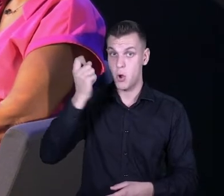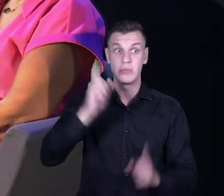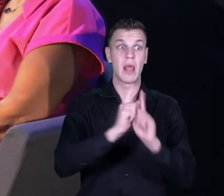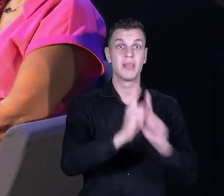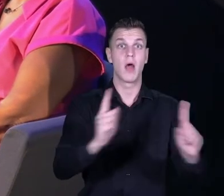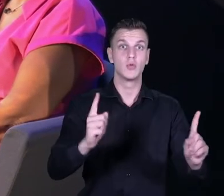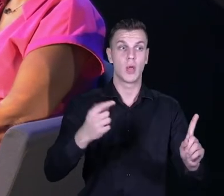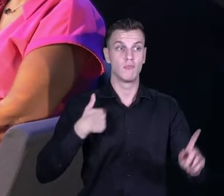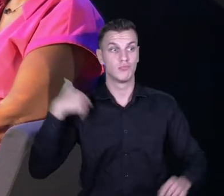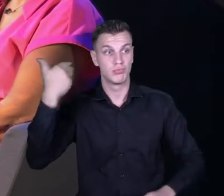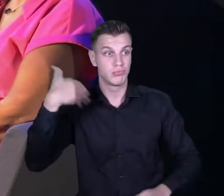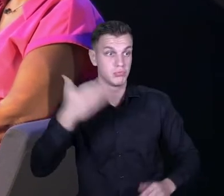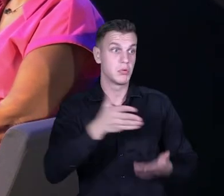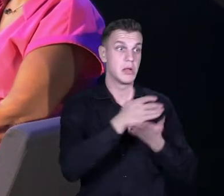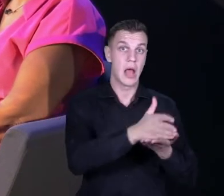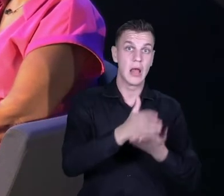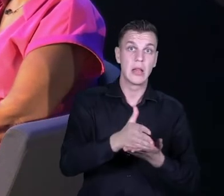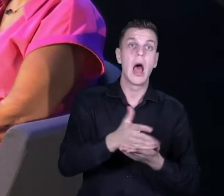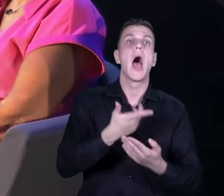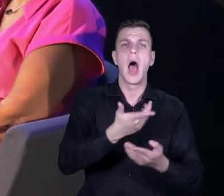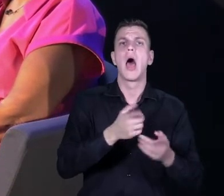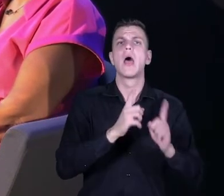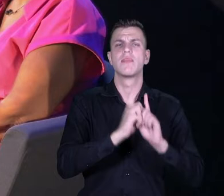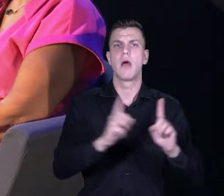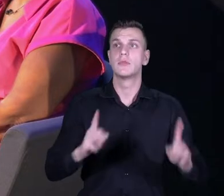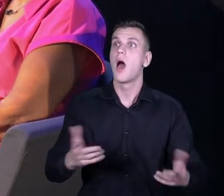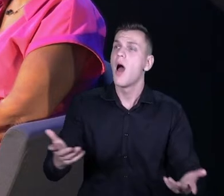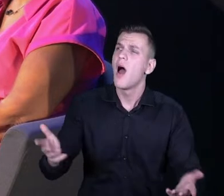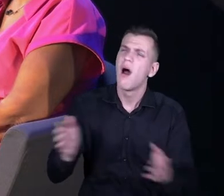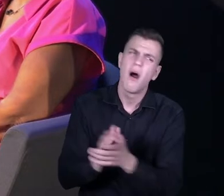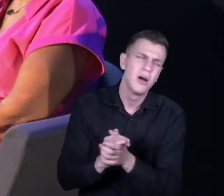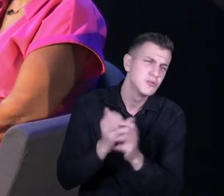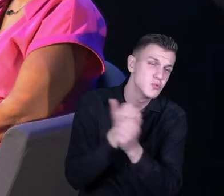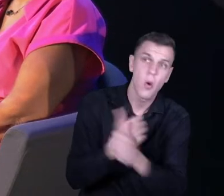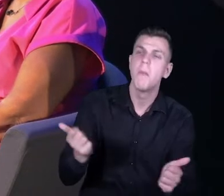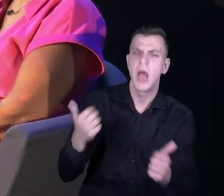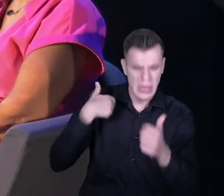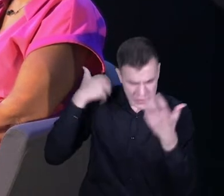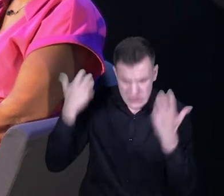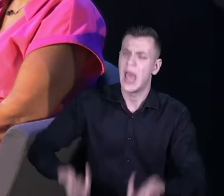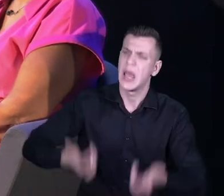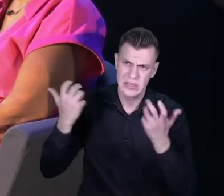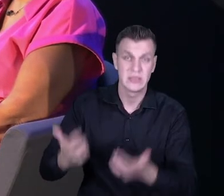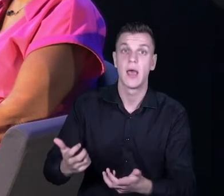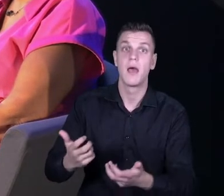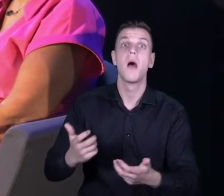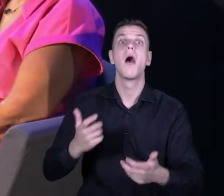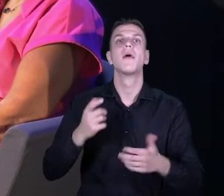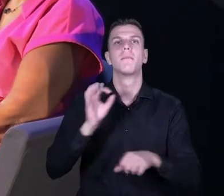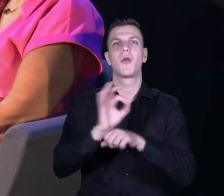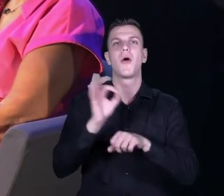nauczycielom, to nauczyciele go będą z wielką radością realizować i zadanie się powiedzie, projekt będzie